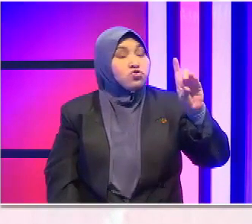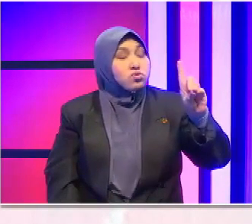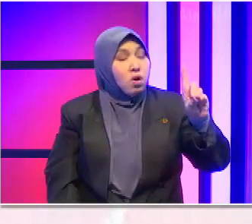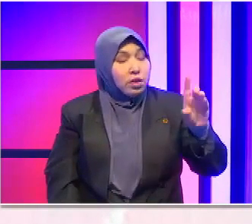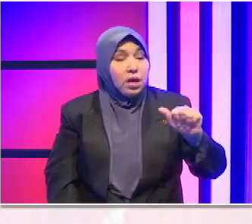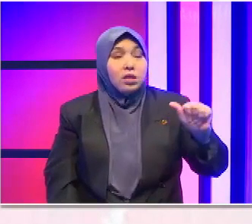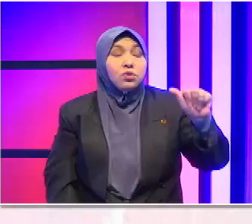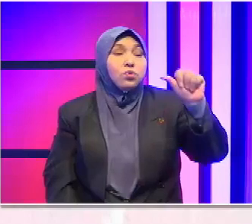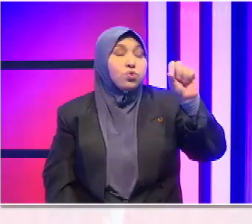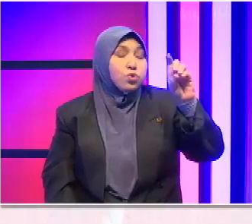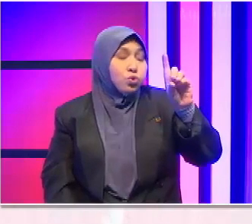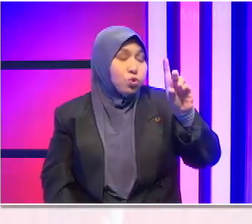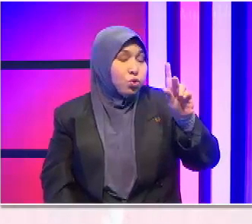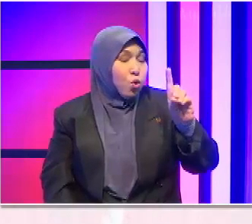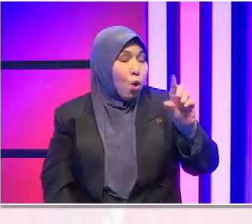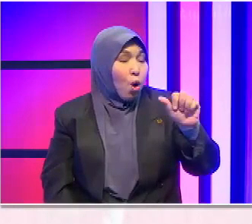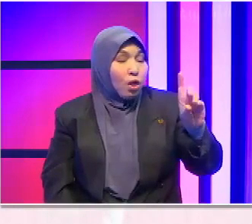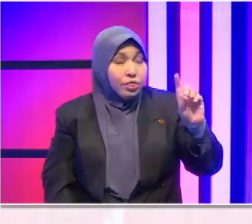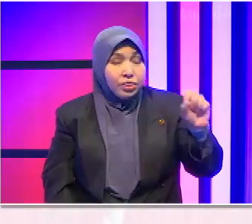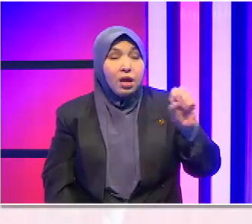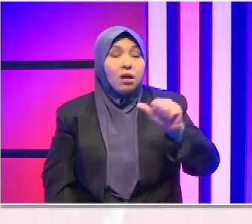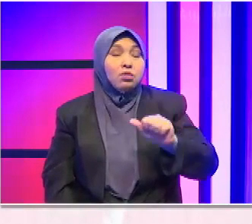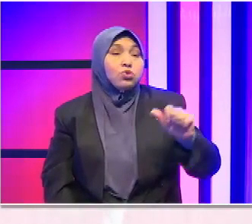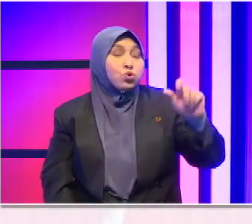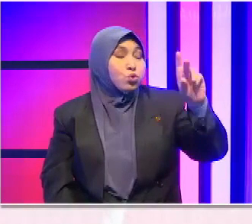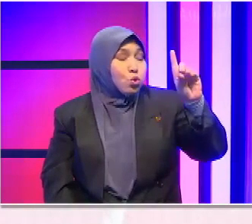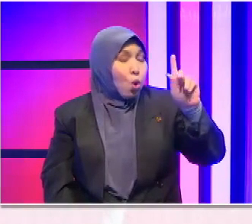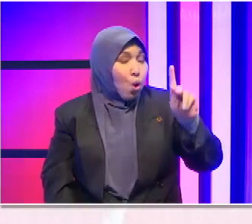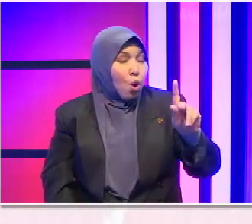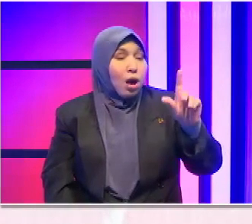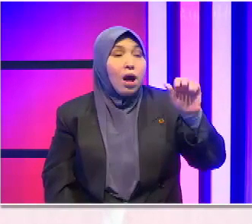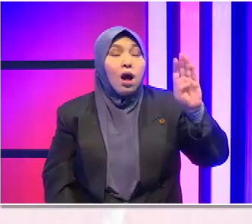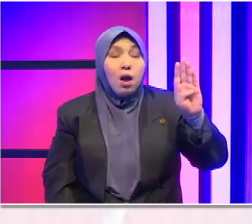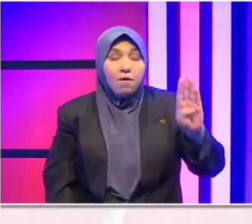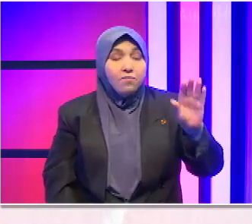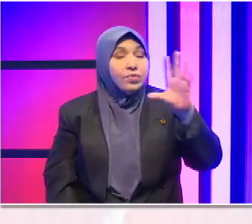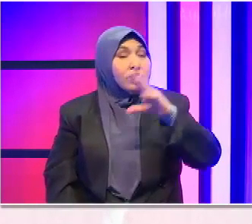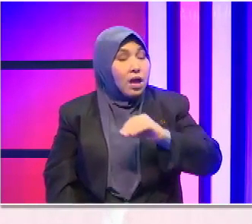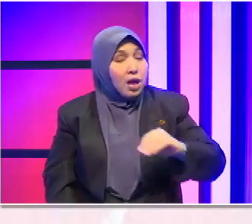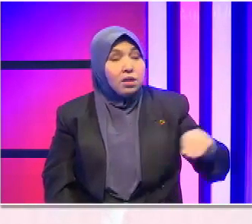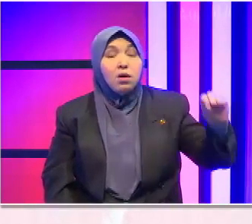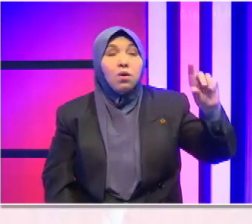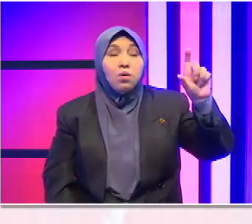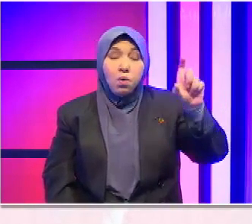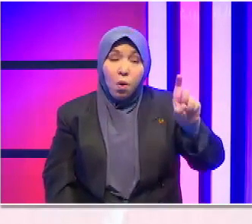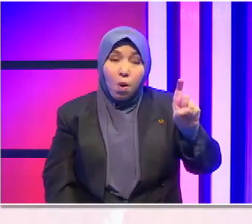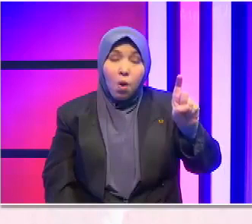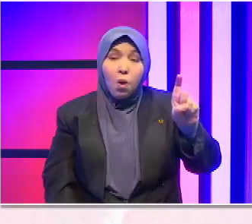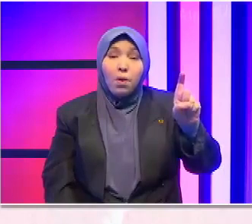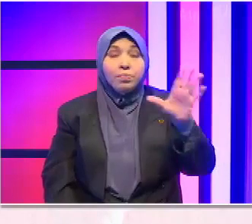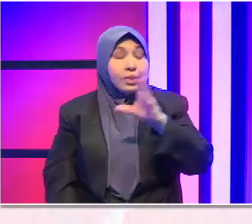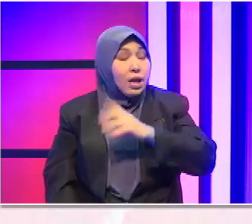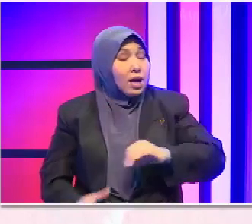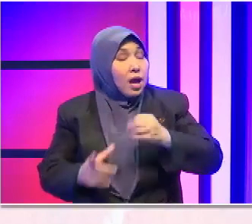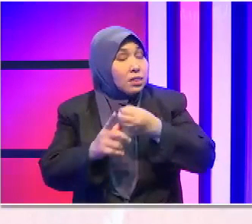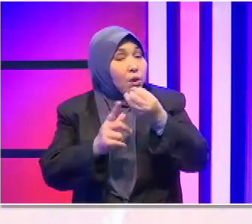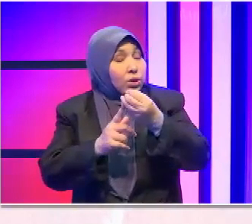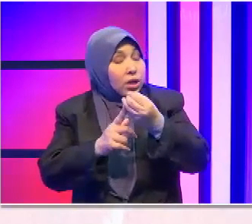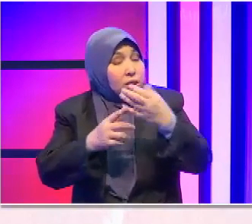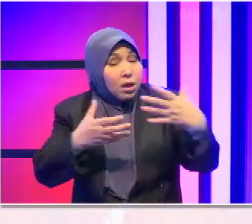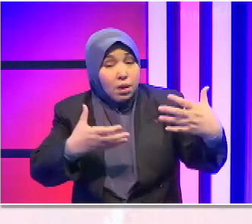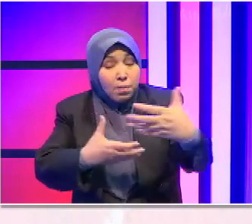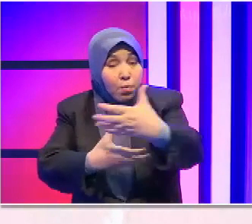boil the wind Power of dan juga Allah ataupun di terhimpun